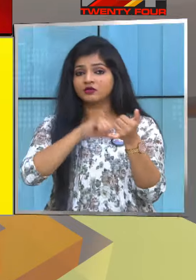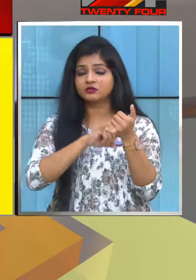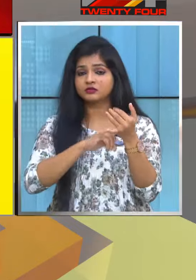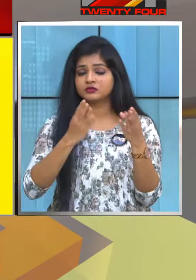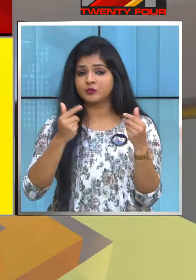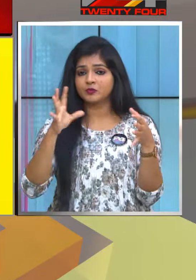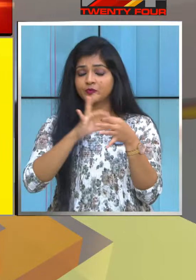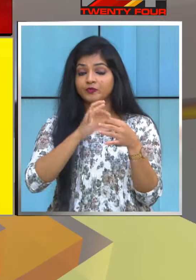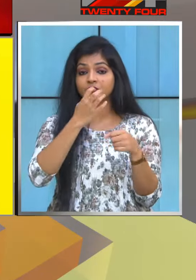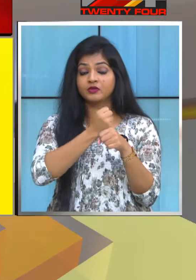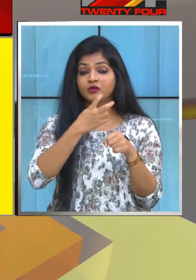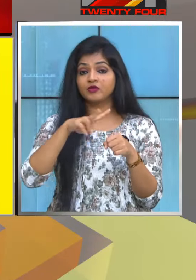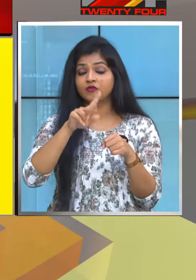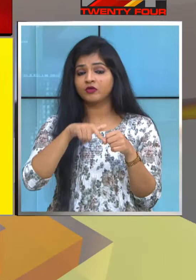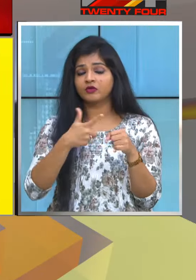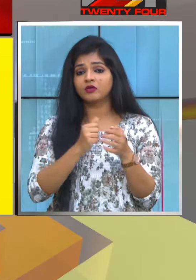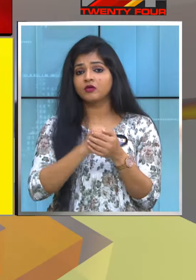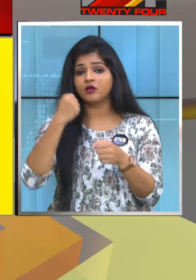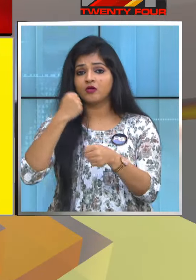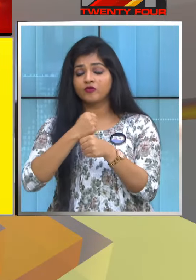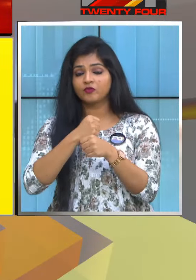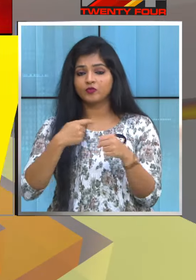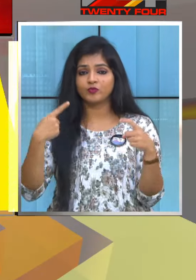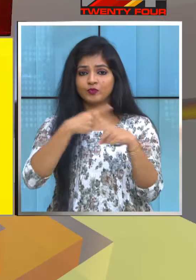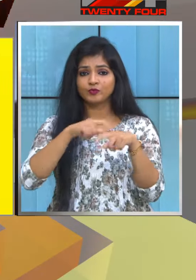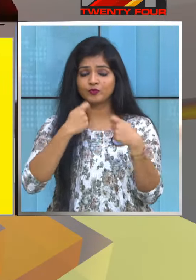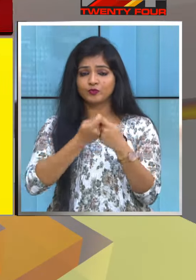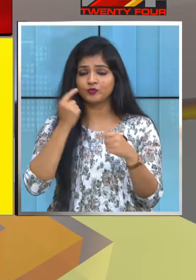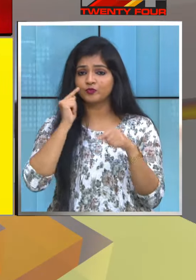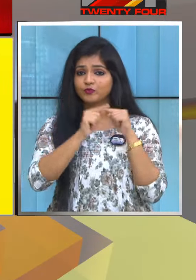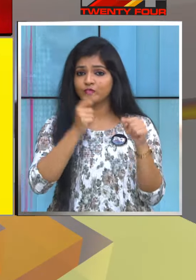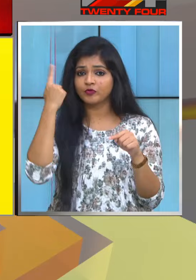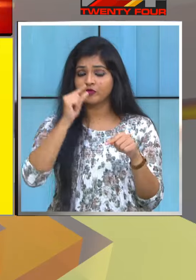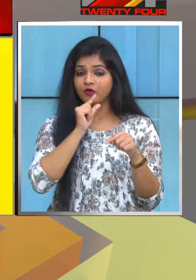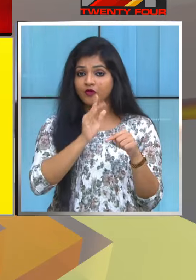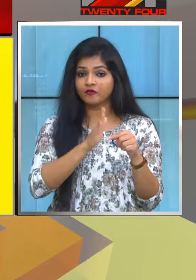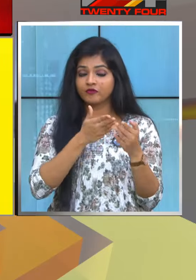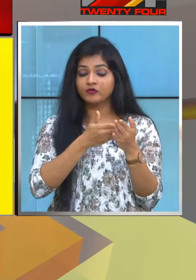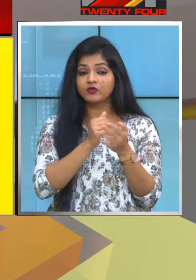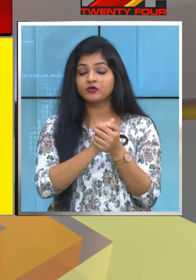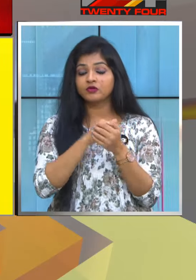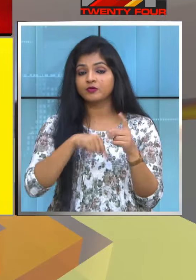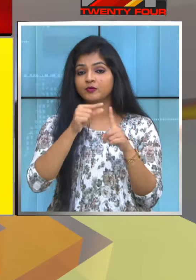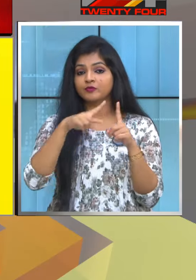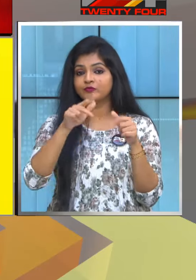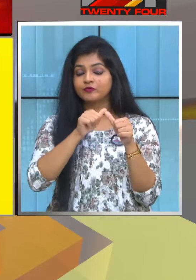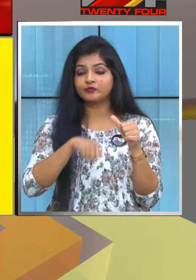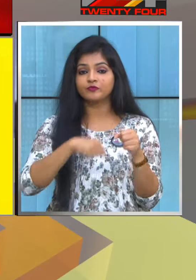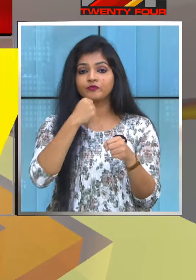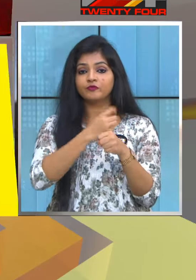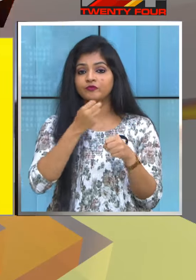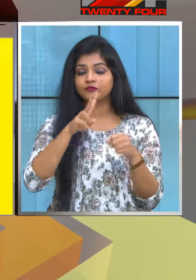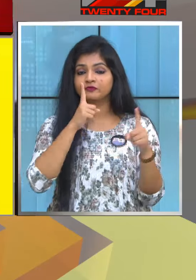ഗവർണർക്കെതിരെയും സർക്കാർ അല്ലെങ്കിൽ ഇടതുപക്ഷം വിമർശനം ഉന്നയിക്കുന്ന ഒരു ഘട്ടത്തിൽ കൂടിയാണ് പി വി അൻവർ ഗവർണറെ കണ്ടത് പക്ഷേ